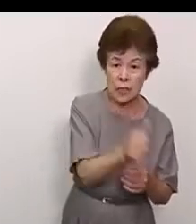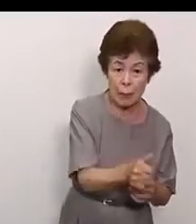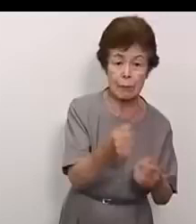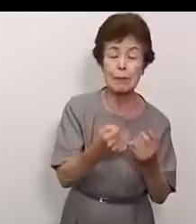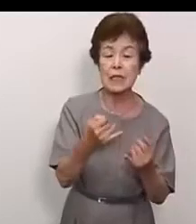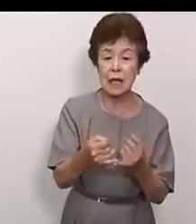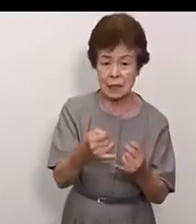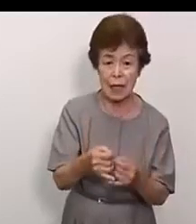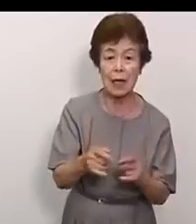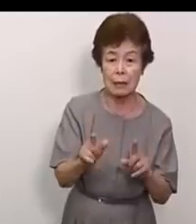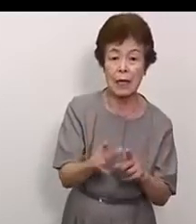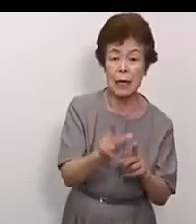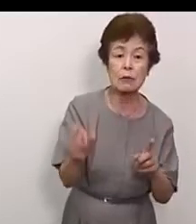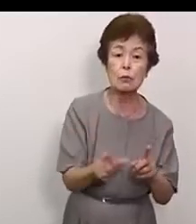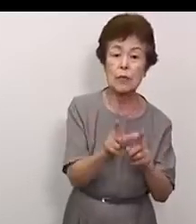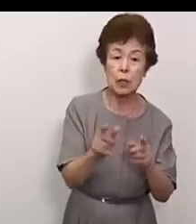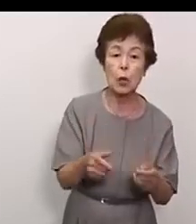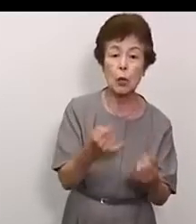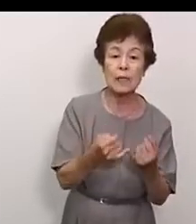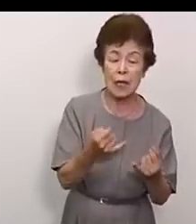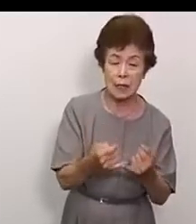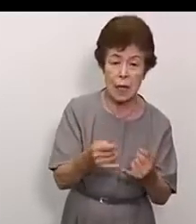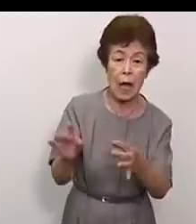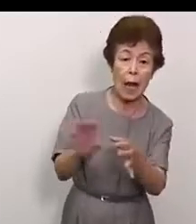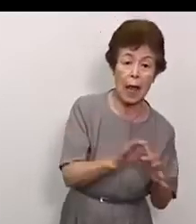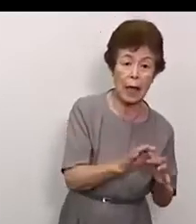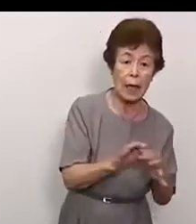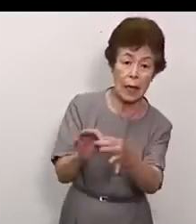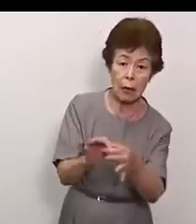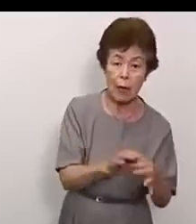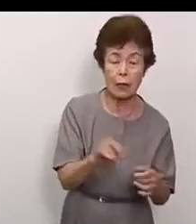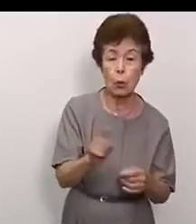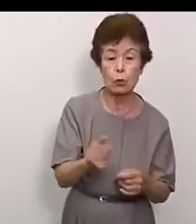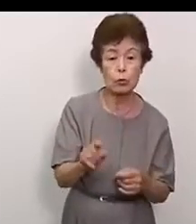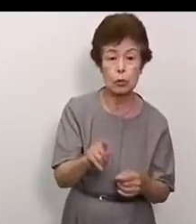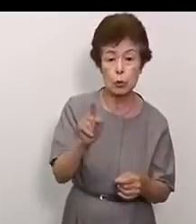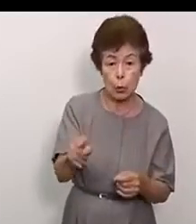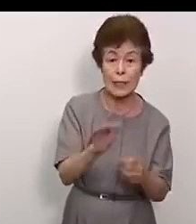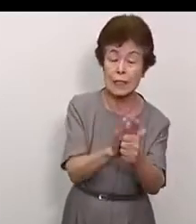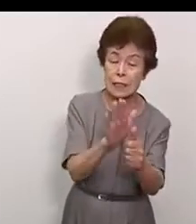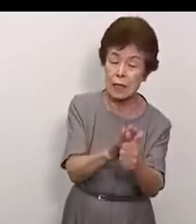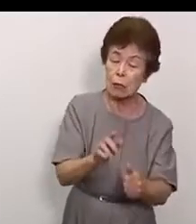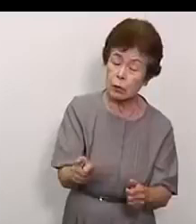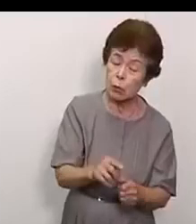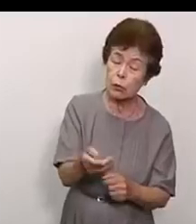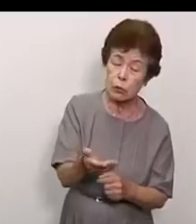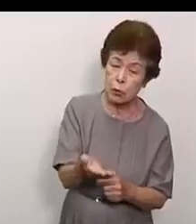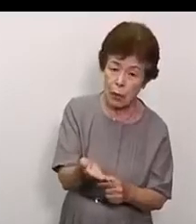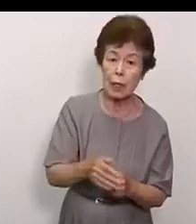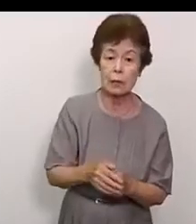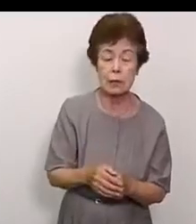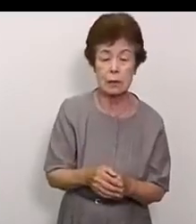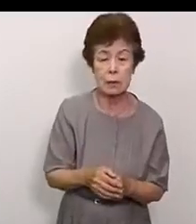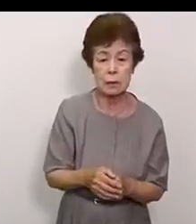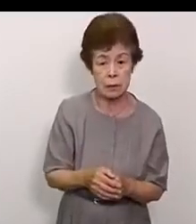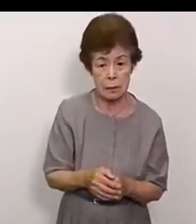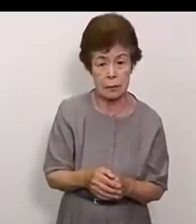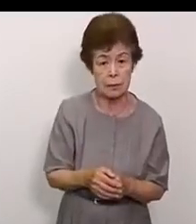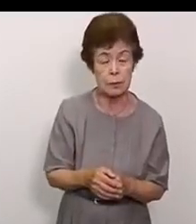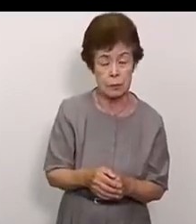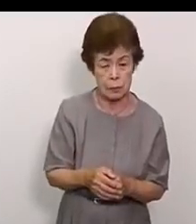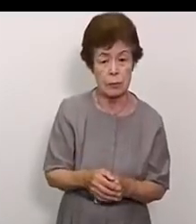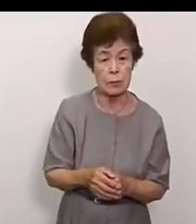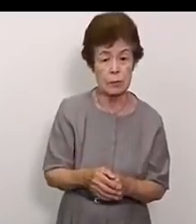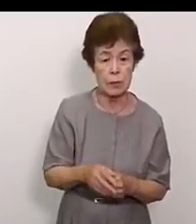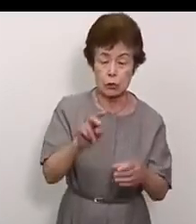の団体がありますよね、そことの連携をどうしていくのか、そこへの支援をどうしていくのかとか、2点伺ってもよろしいですか。